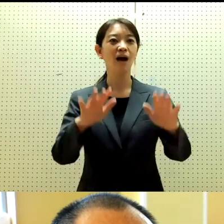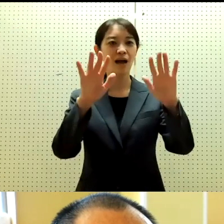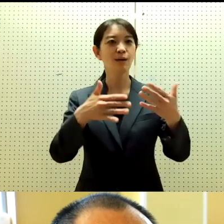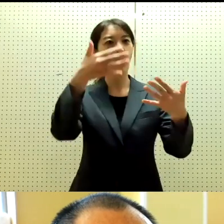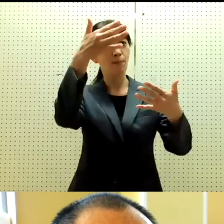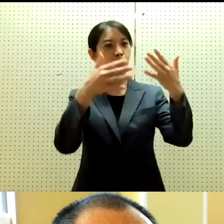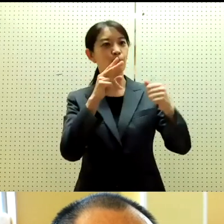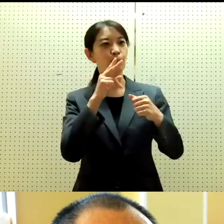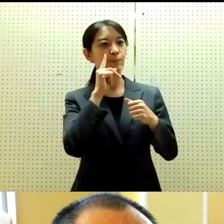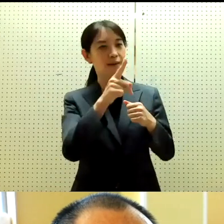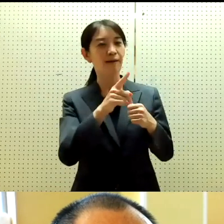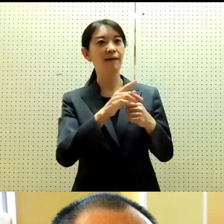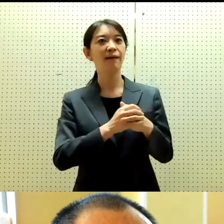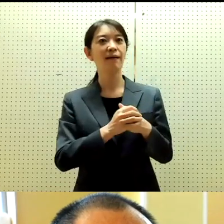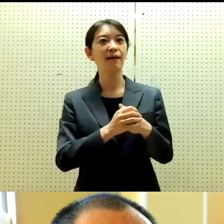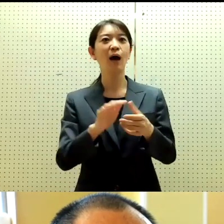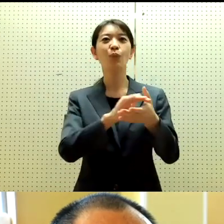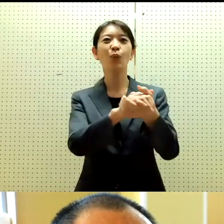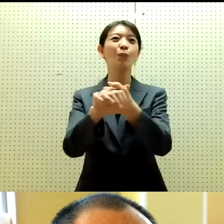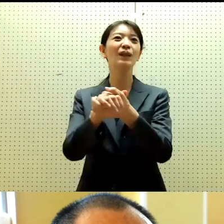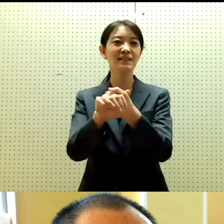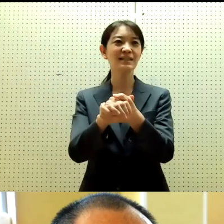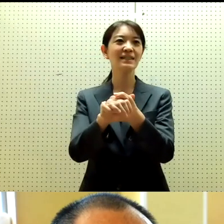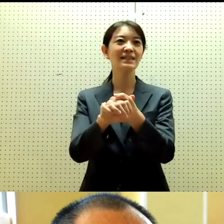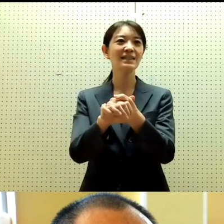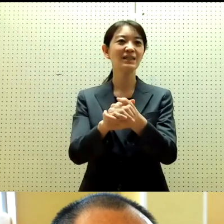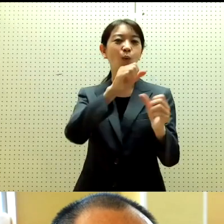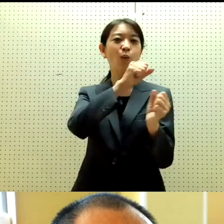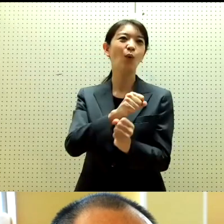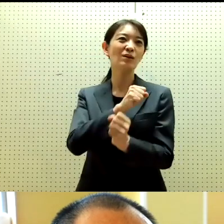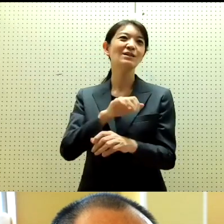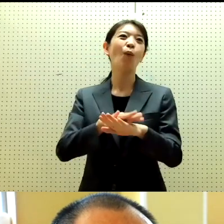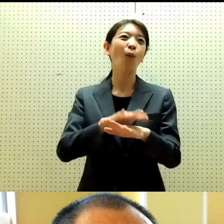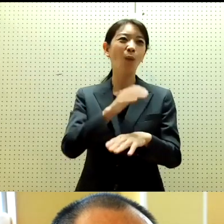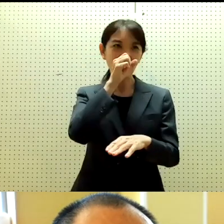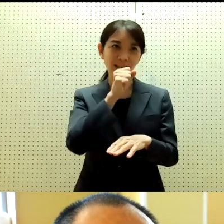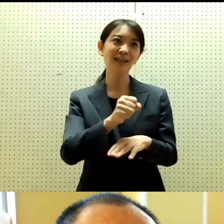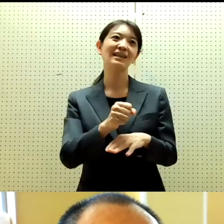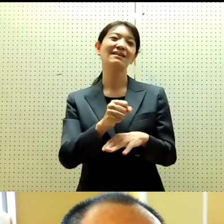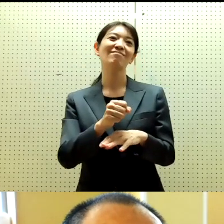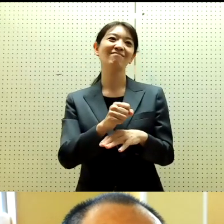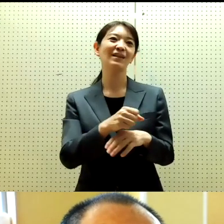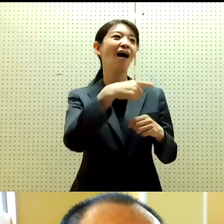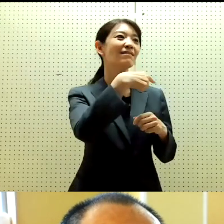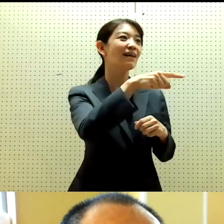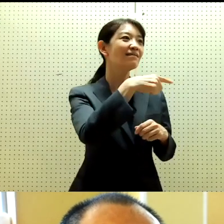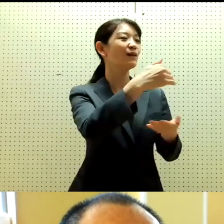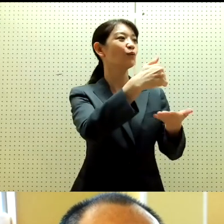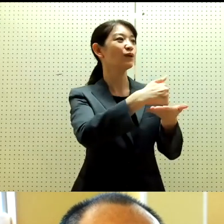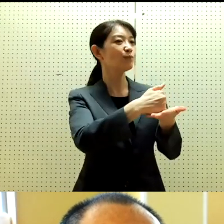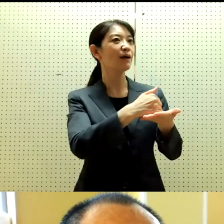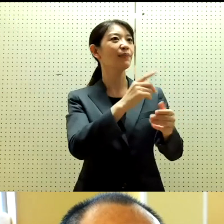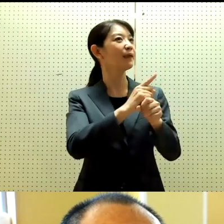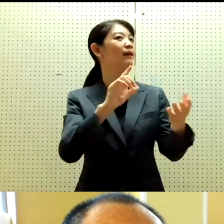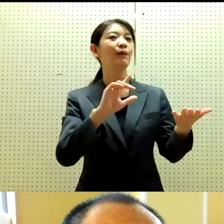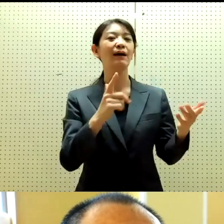して、お友達の上手な お掃除の仕方ですとかをあの先生の説明だけではなくて写